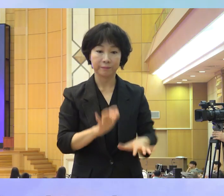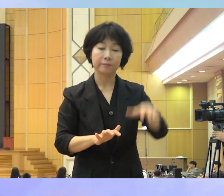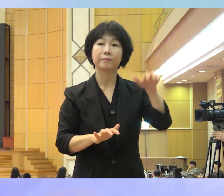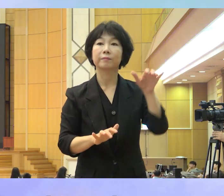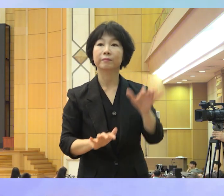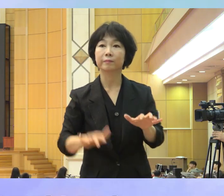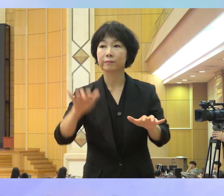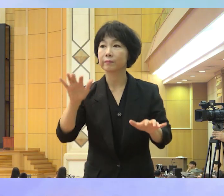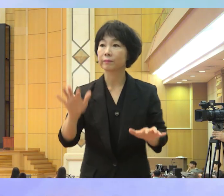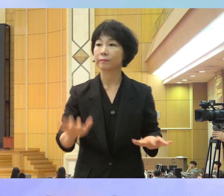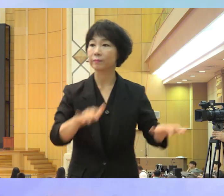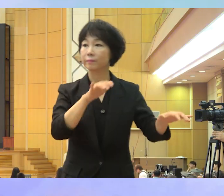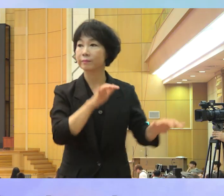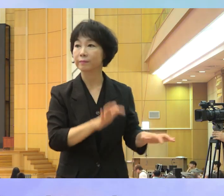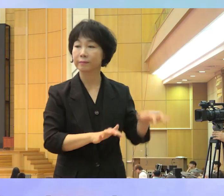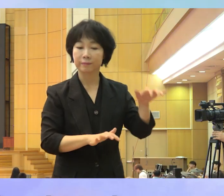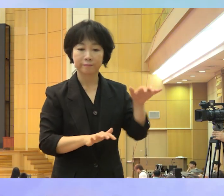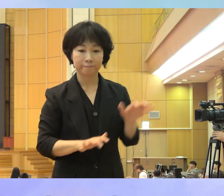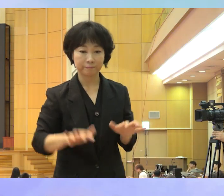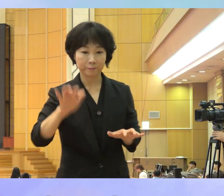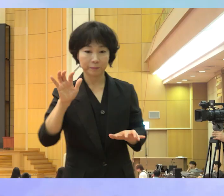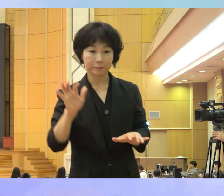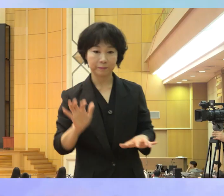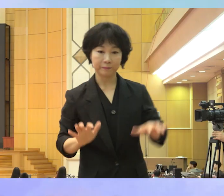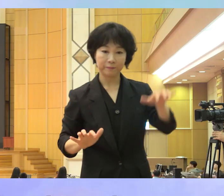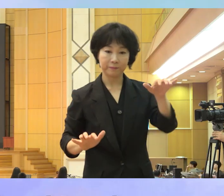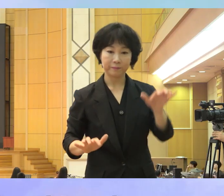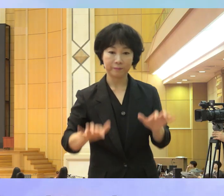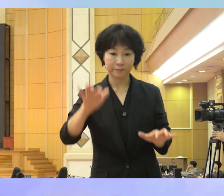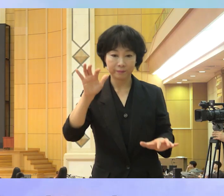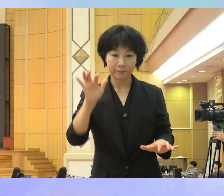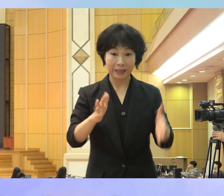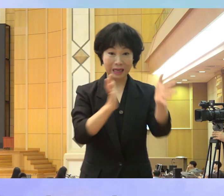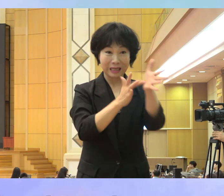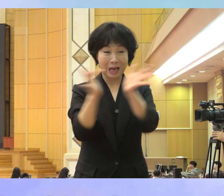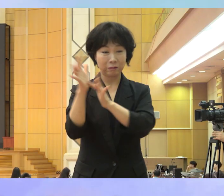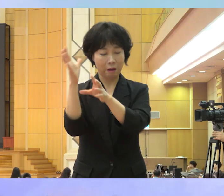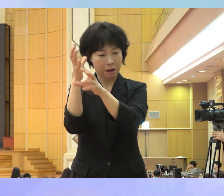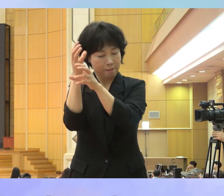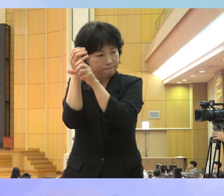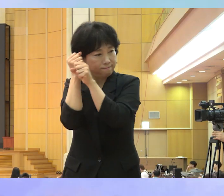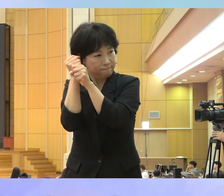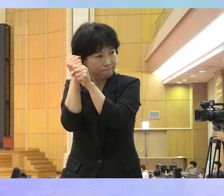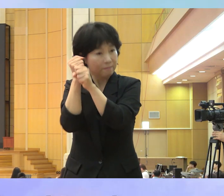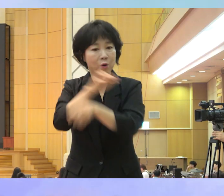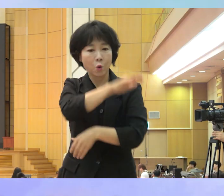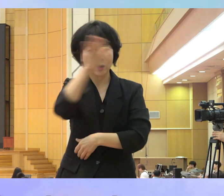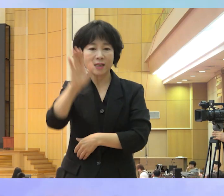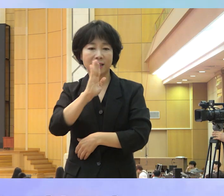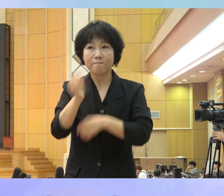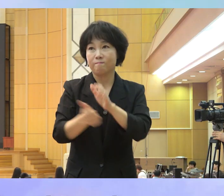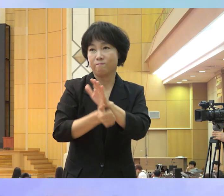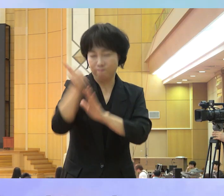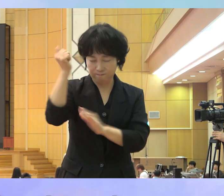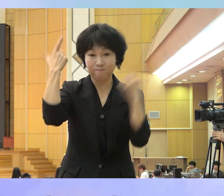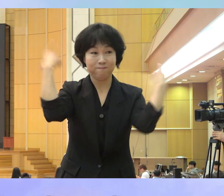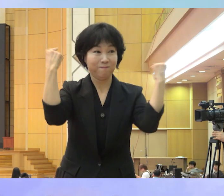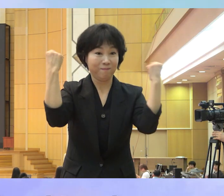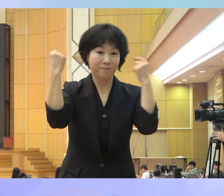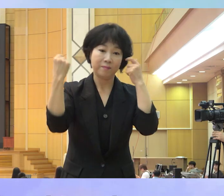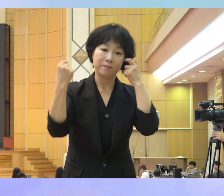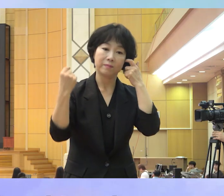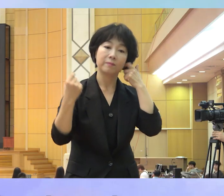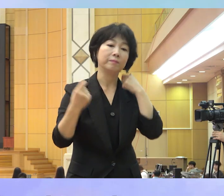구주 예수를 의지하는 것이 기쁨이 됩니다. 구주 예수를 믿는 것이 내 천국의 소망이 됩니다. 그